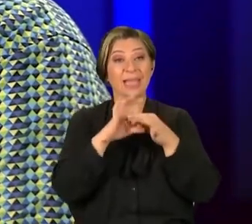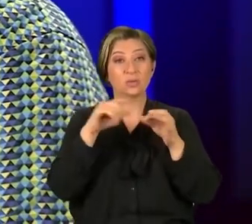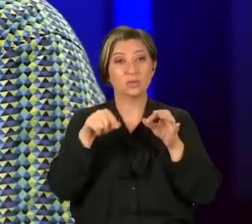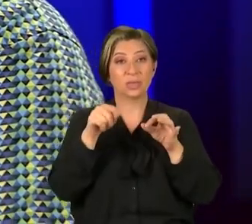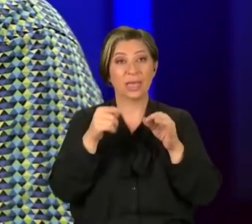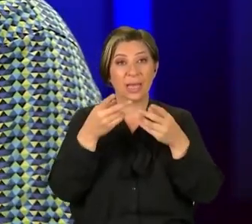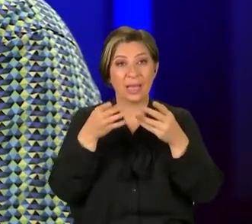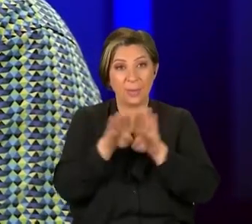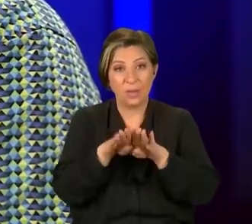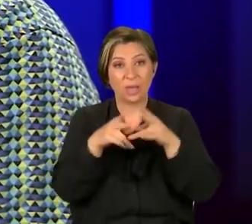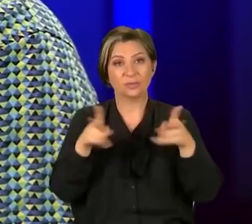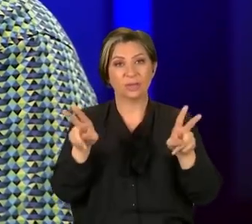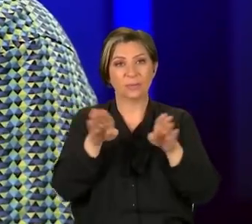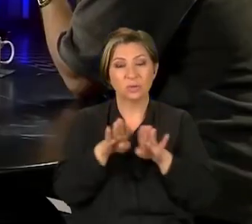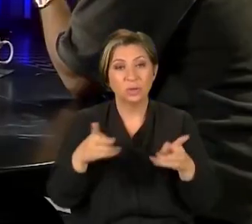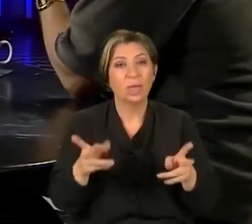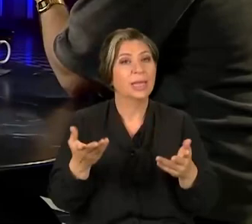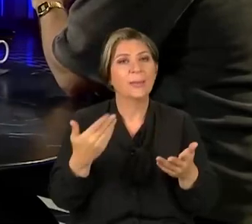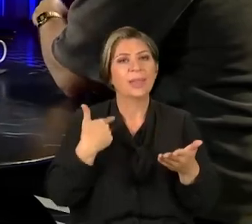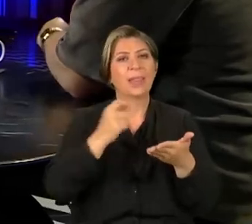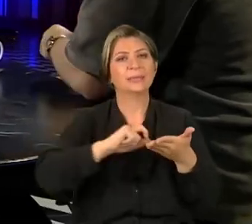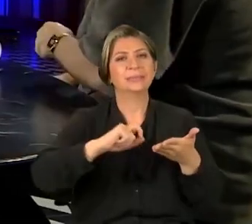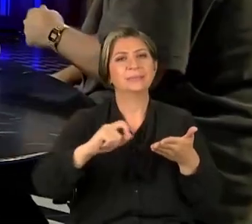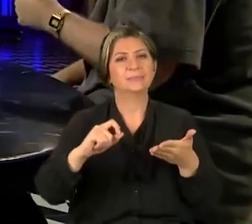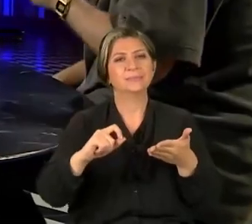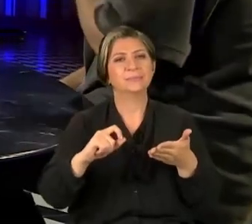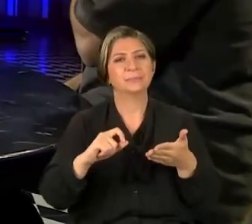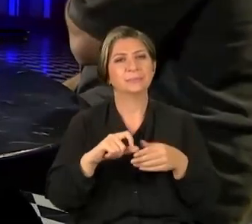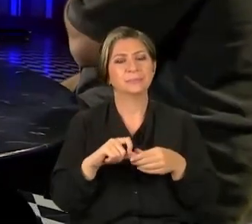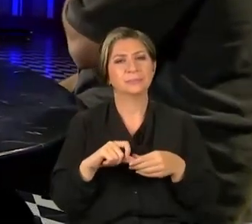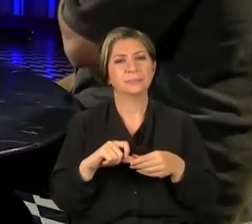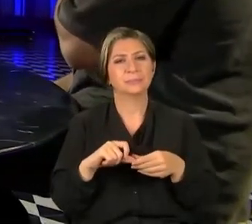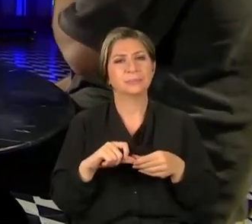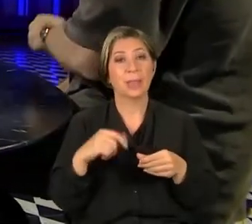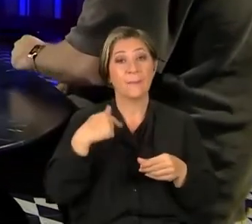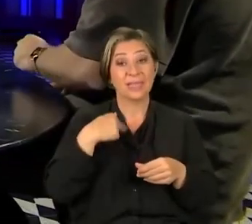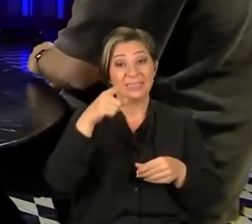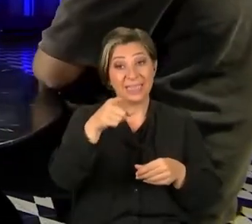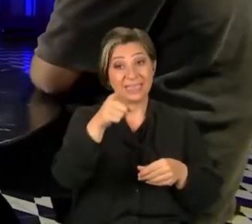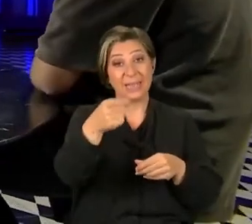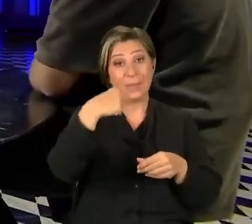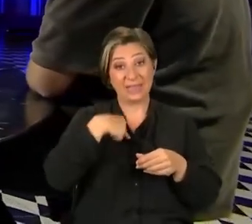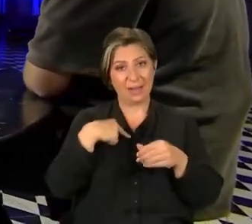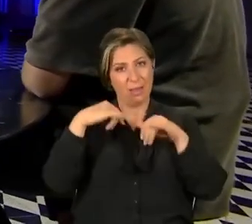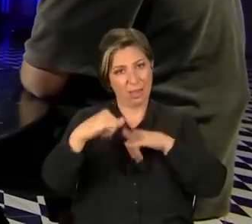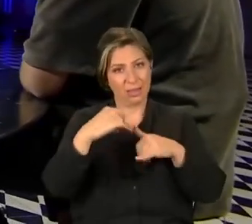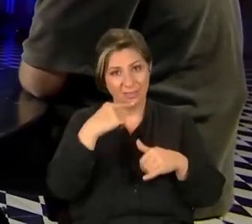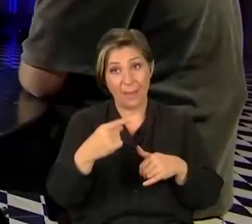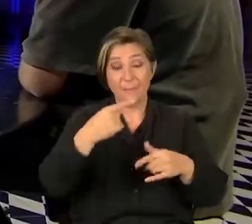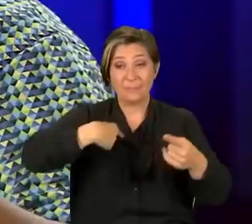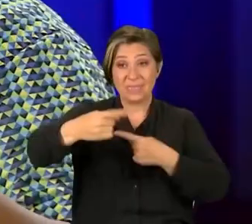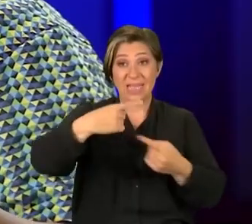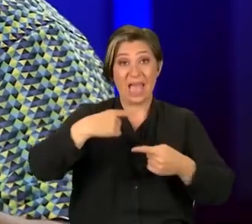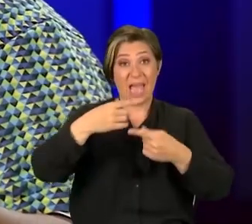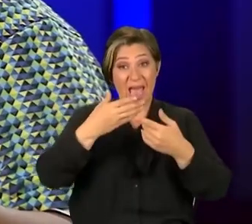kapanıyor açılıyor ben zaten şey yazmıştım beni senden seni benden Say bizlere